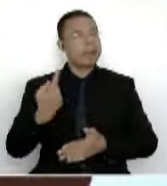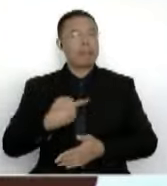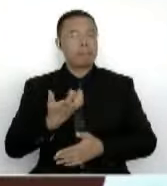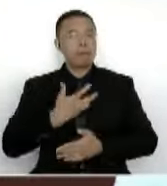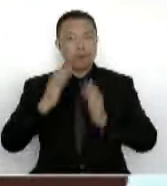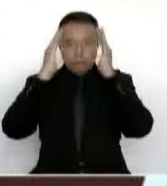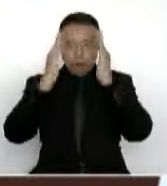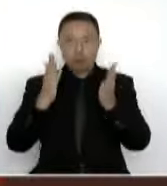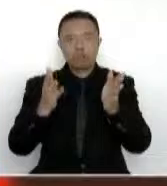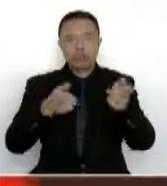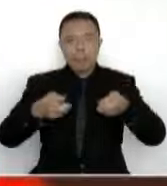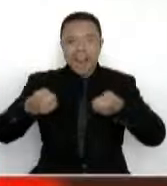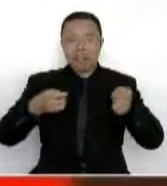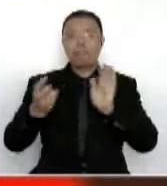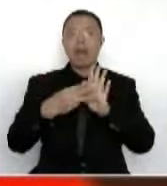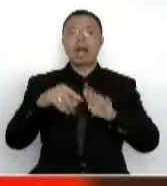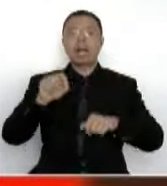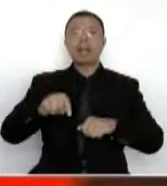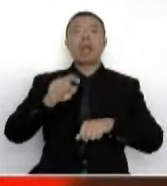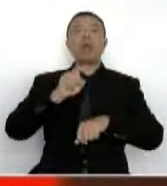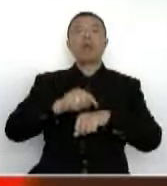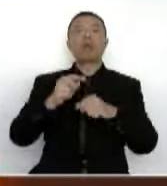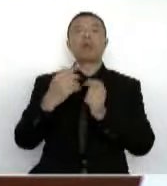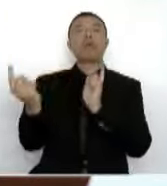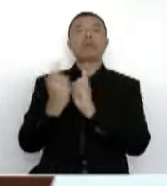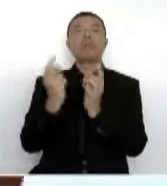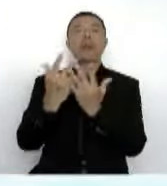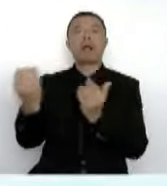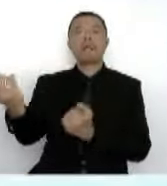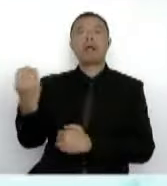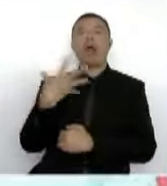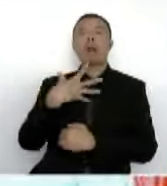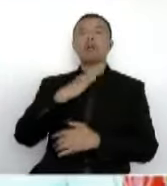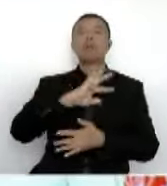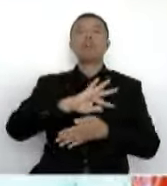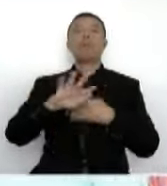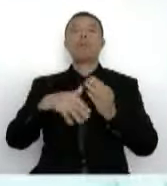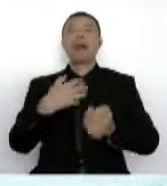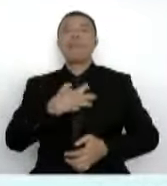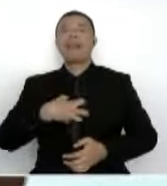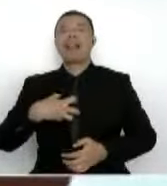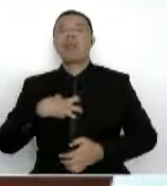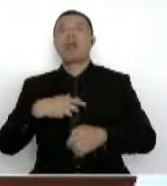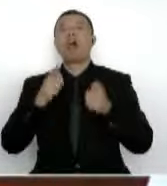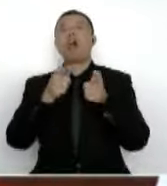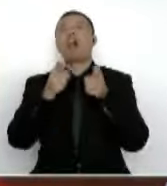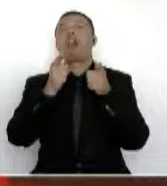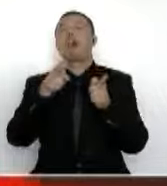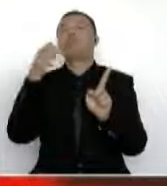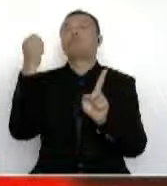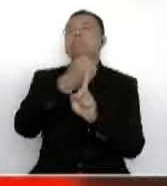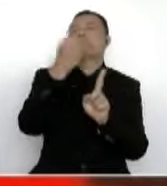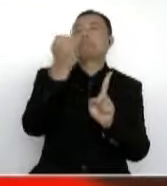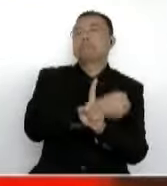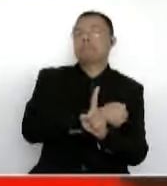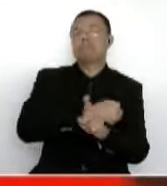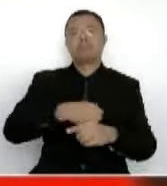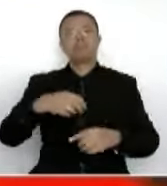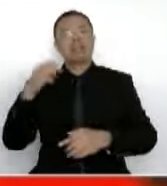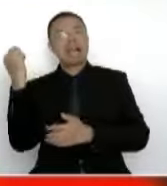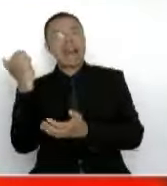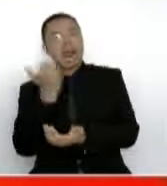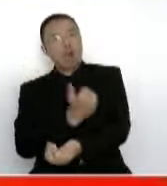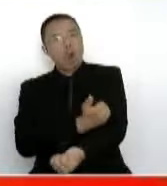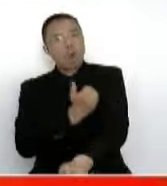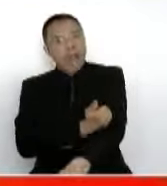karena ketika kami belanja masalah di bawah hampir semua orang mengeluh tentang bullying kekerasan narkoba